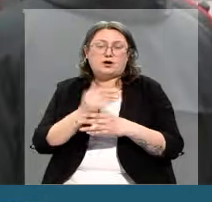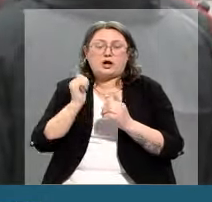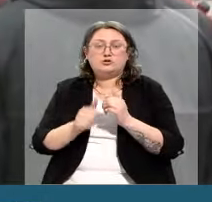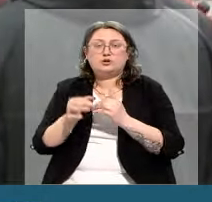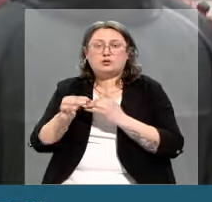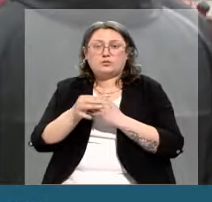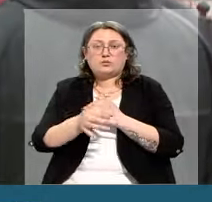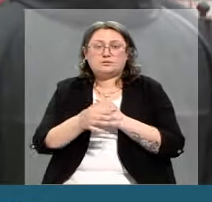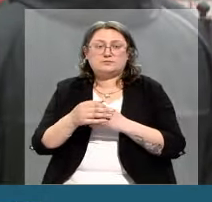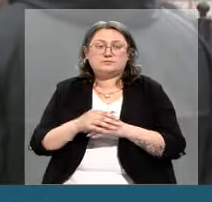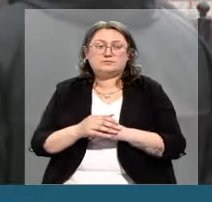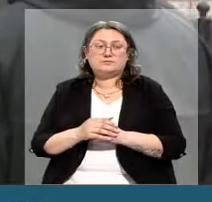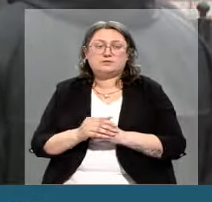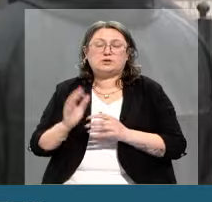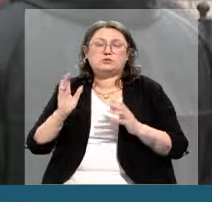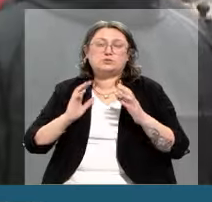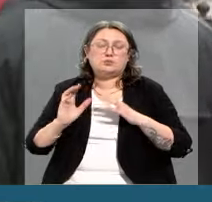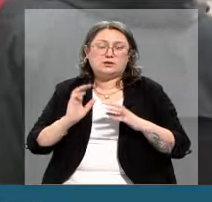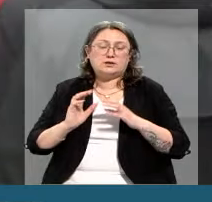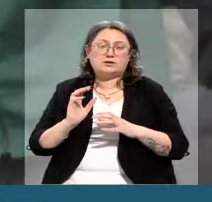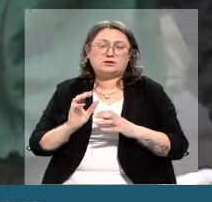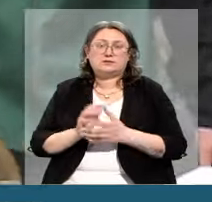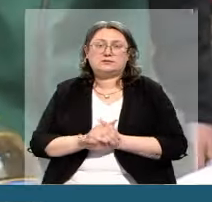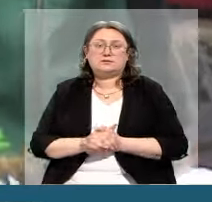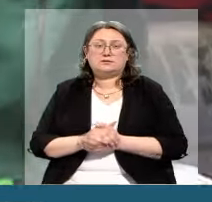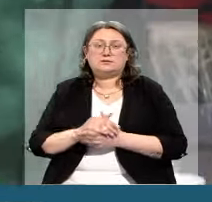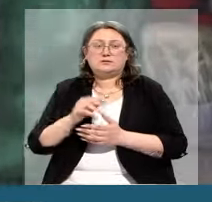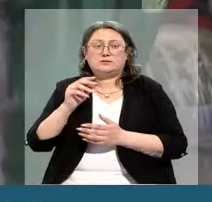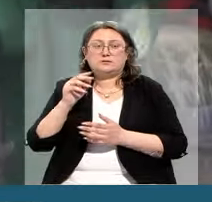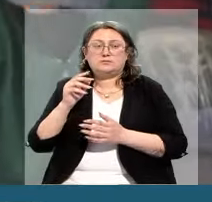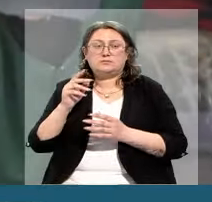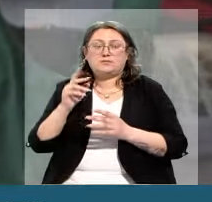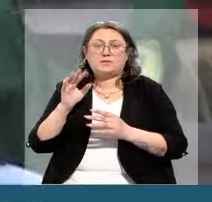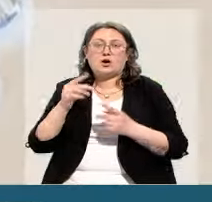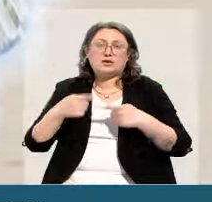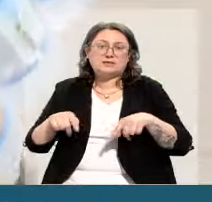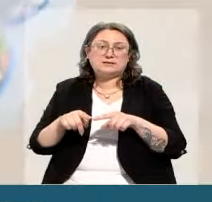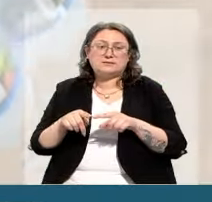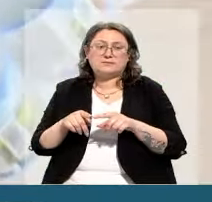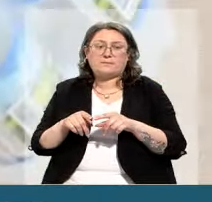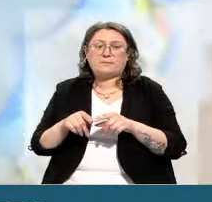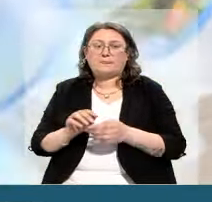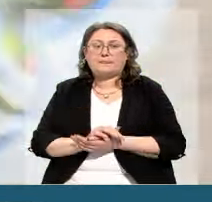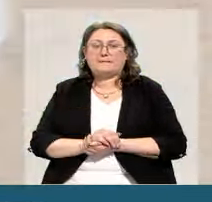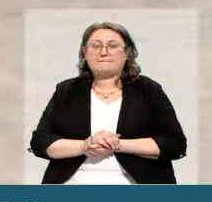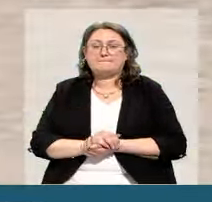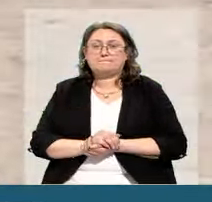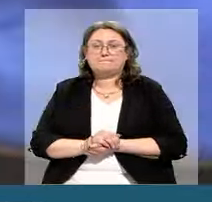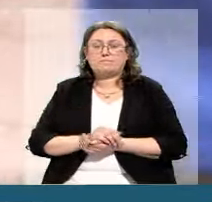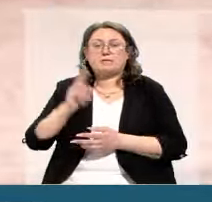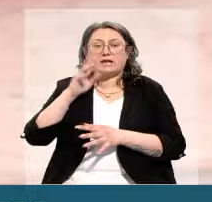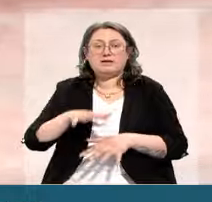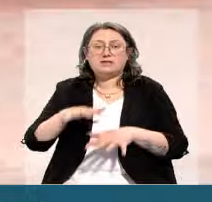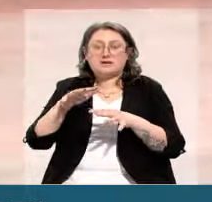қуанудамыз. Еліміз аман, жұртымыз тыныш болсын. Қарағай басын шорағай шалды демесек те, қарғын су жалпақ жұртқа залалын